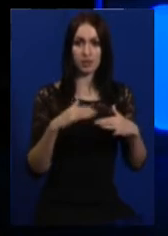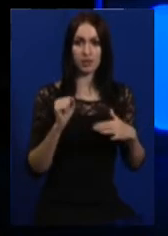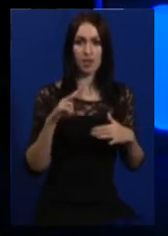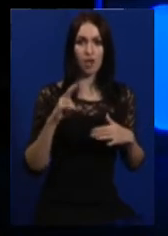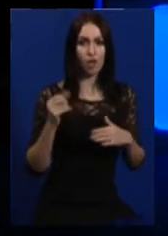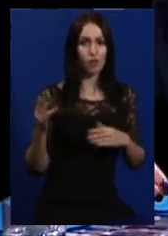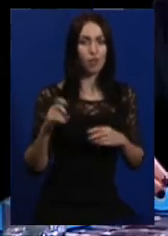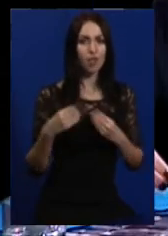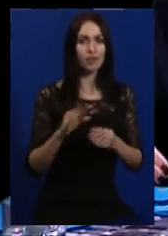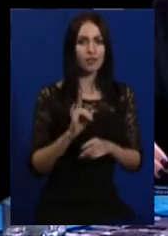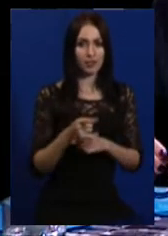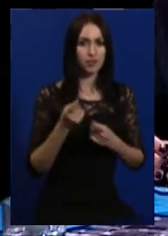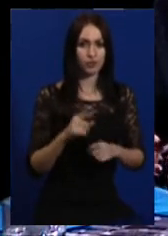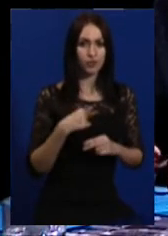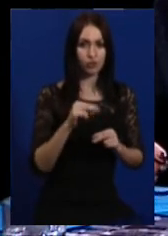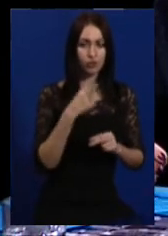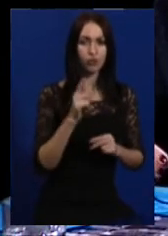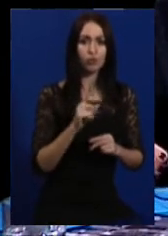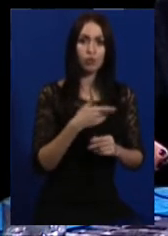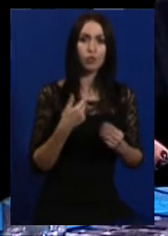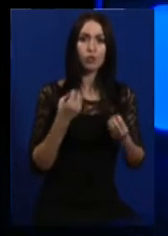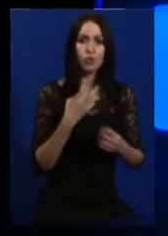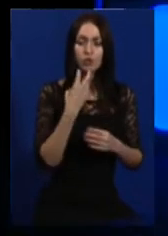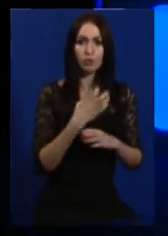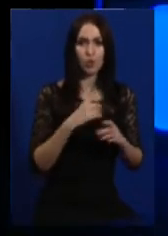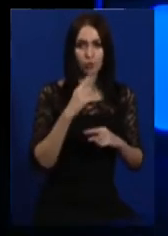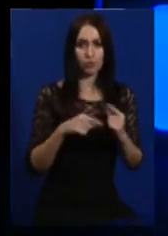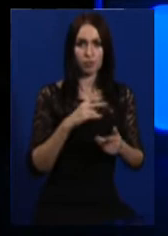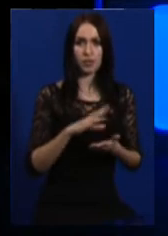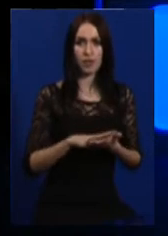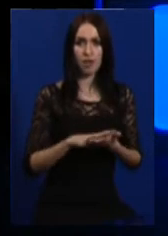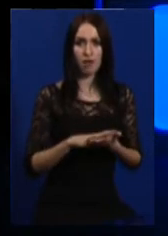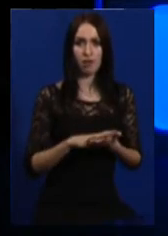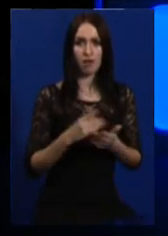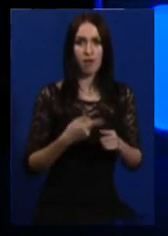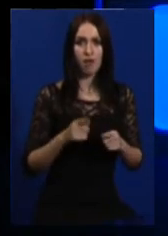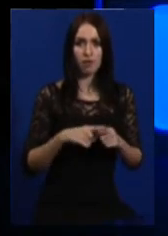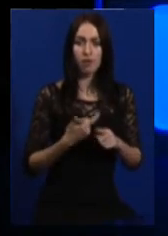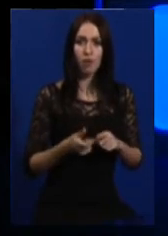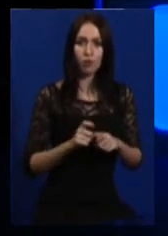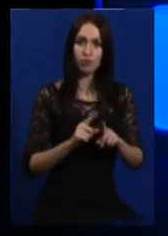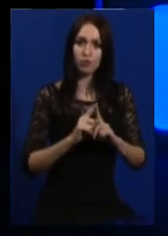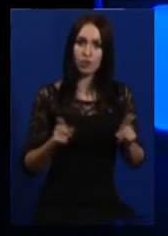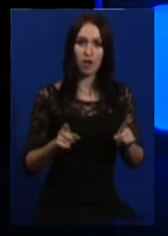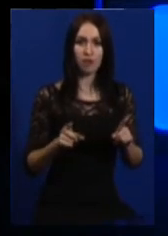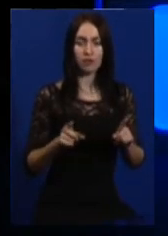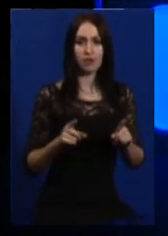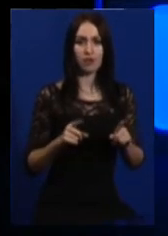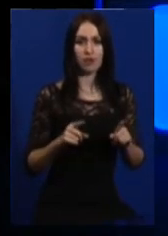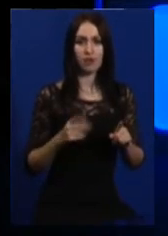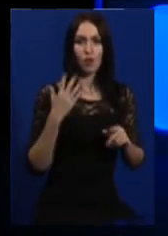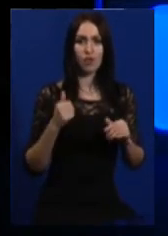даст соврать бы мы просто себе ерш постоянно и это это лучшая стран смехотерапия бы